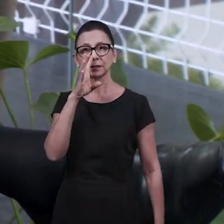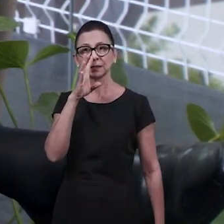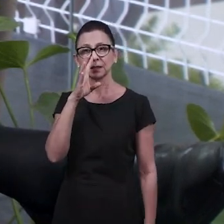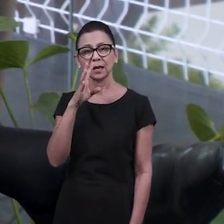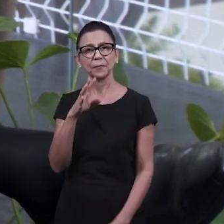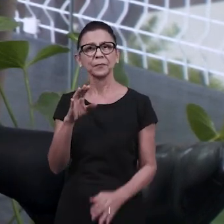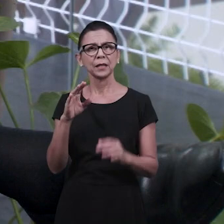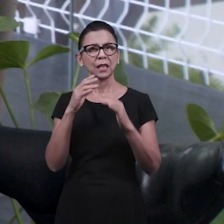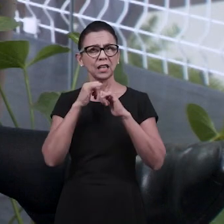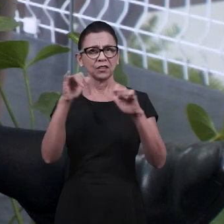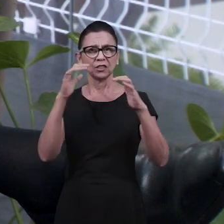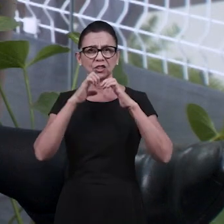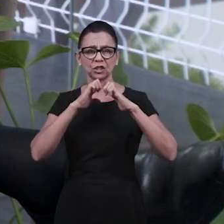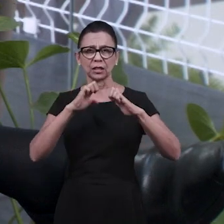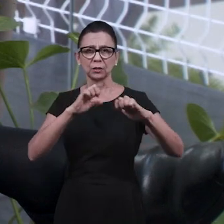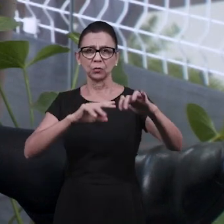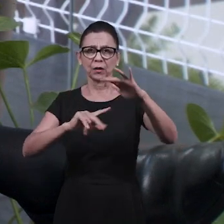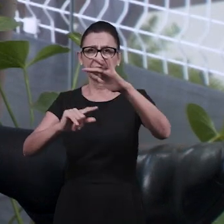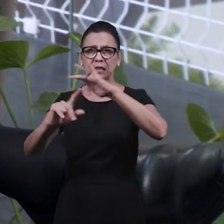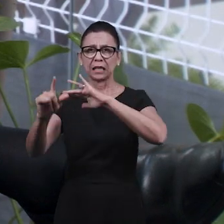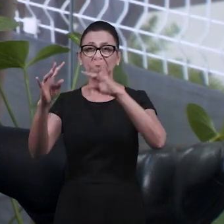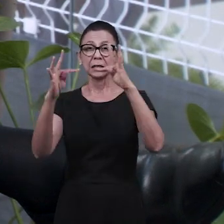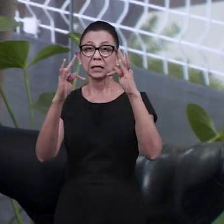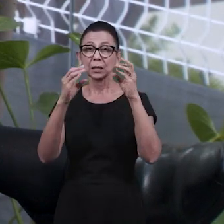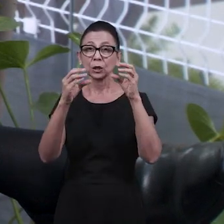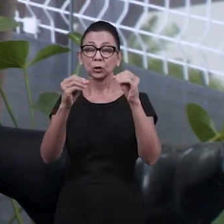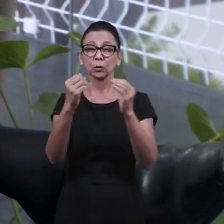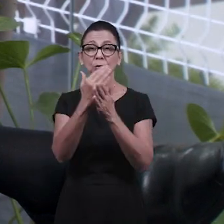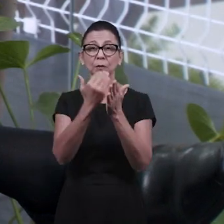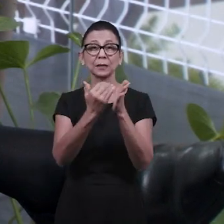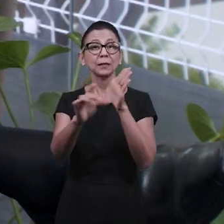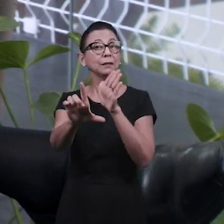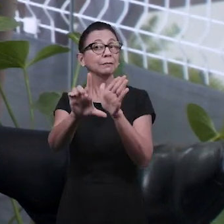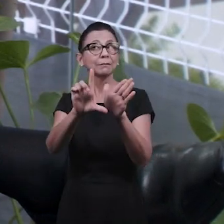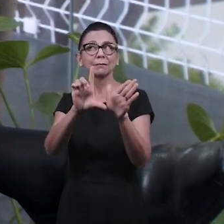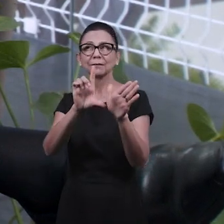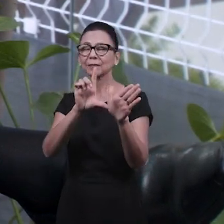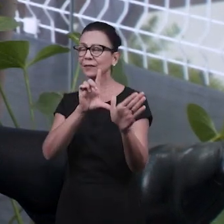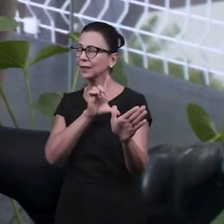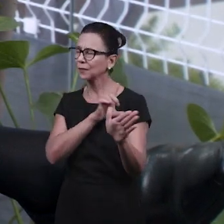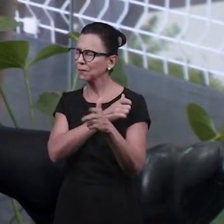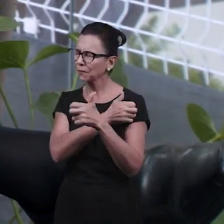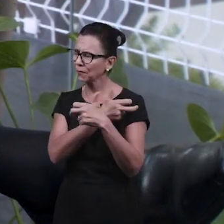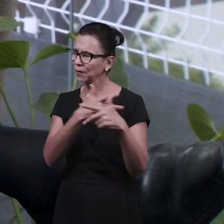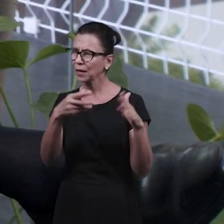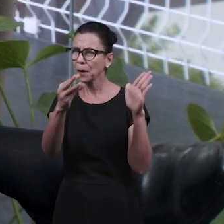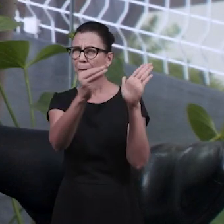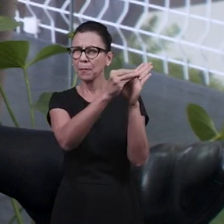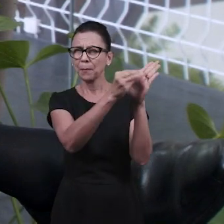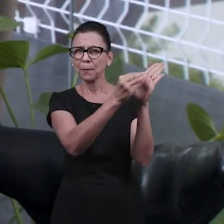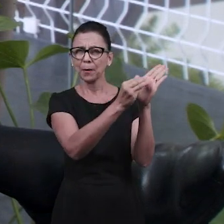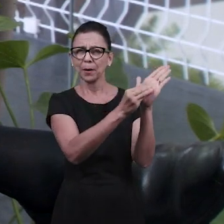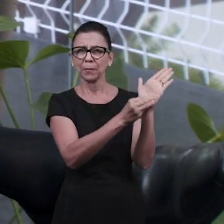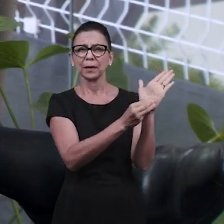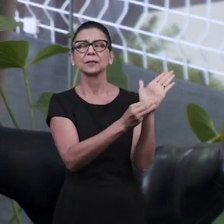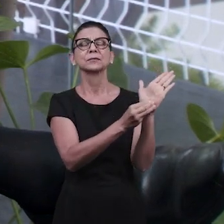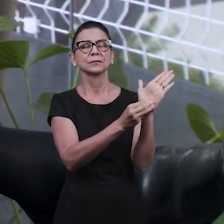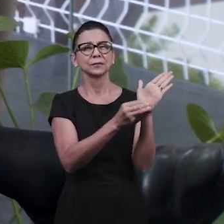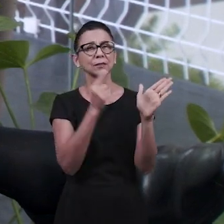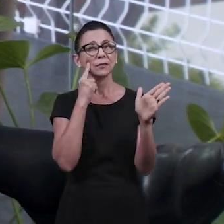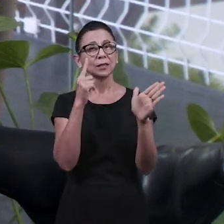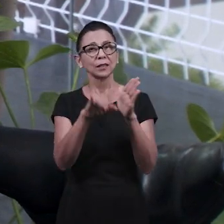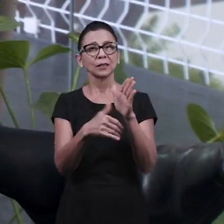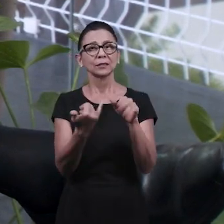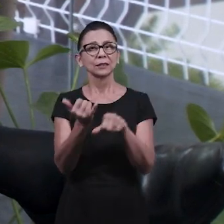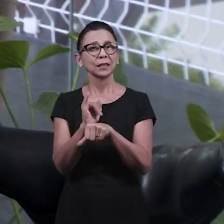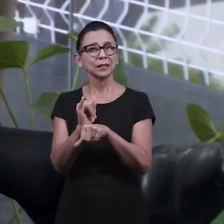le canal de l'Église chrétienne Maranatha sur YouTube, vous pouvez regarder celui-ci et les autres programmes, en plus